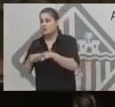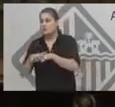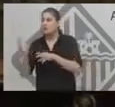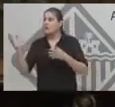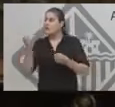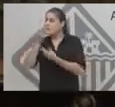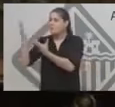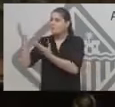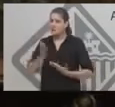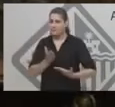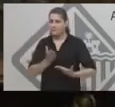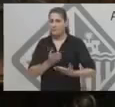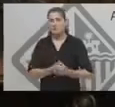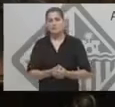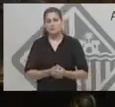L'altre dia...